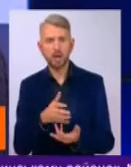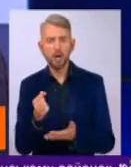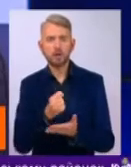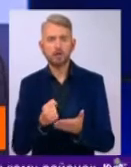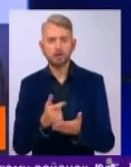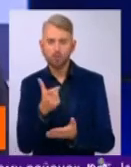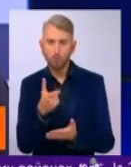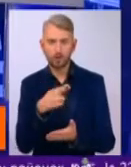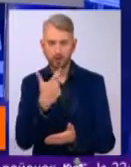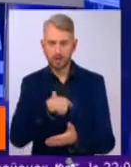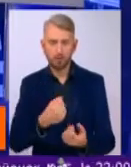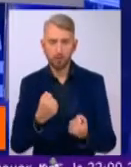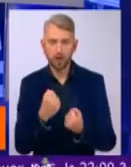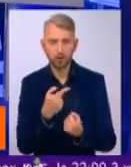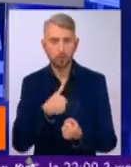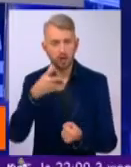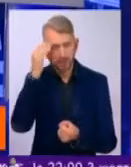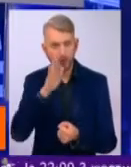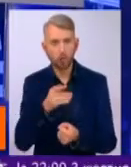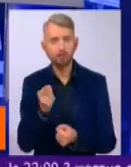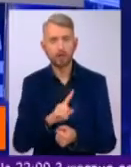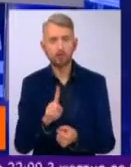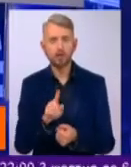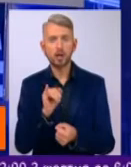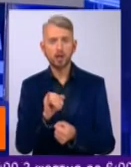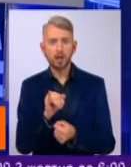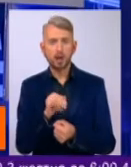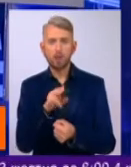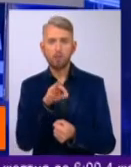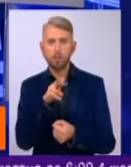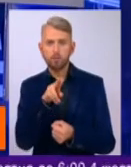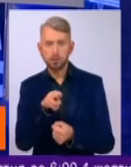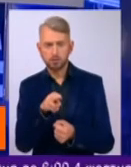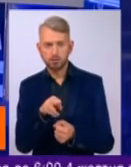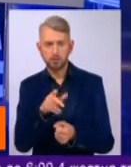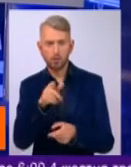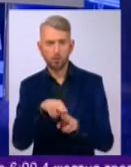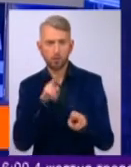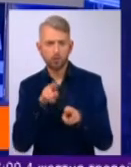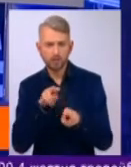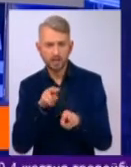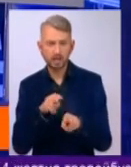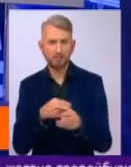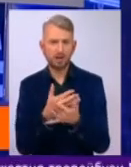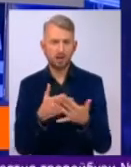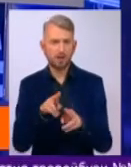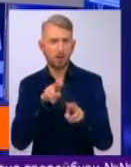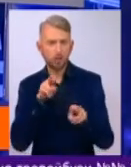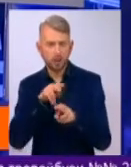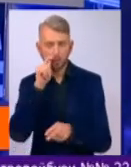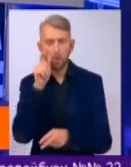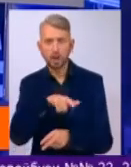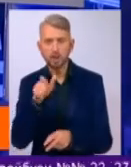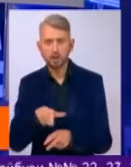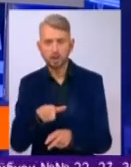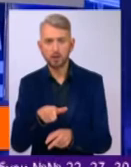для самозахисту, ми ж не враховуємо те, що і помповими рушницями, гладкоствольними рушницями, та й нарізними рушницями українські